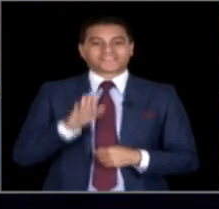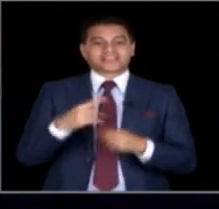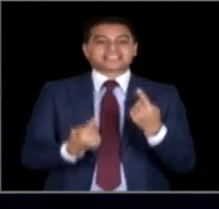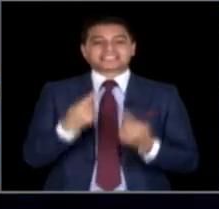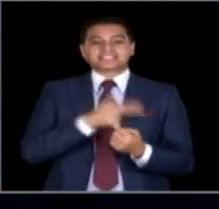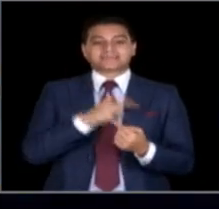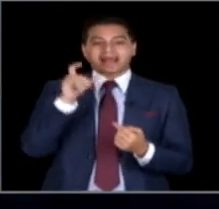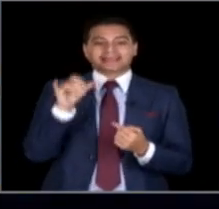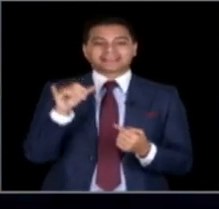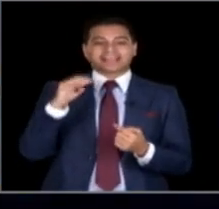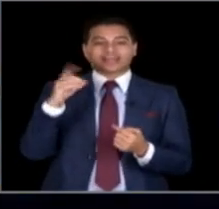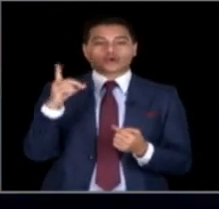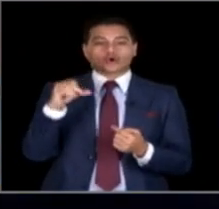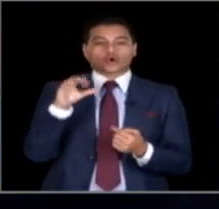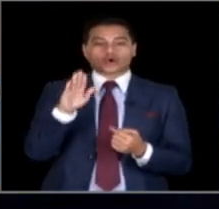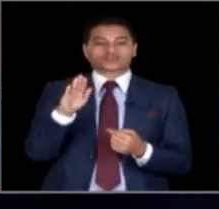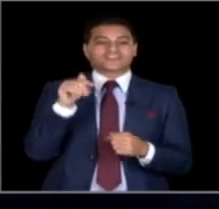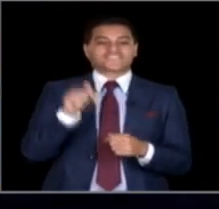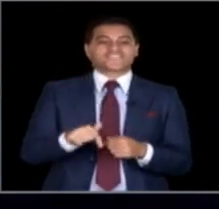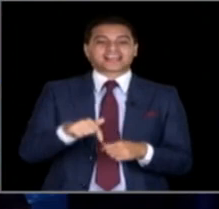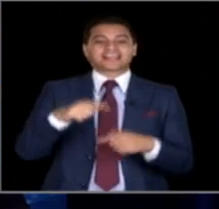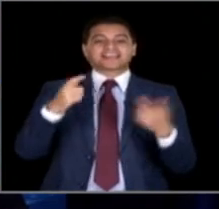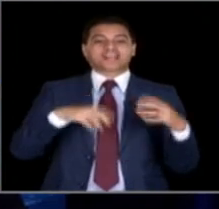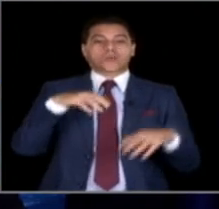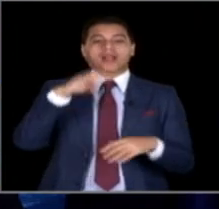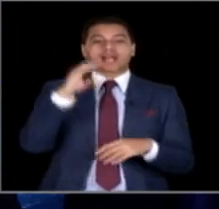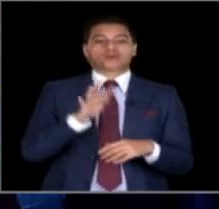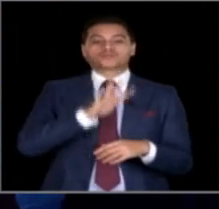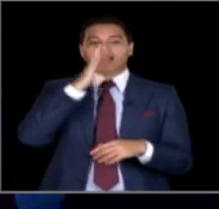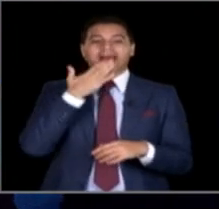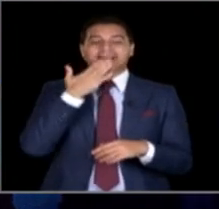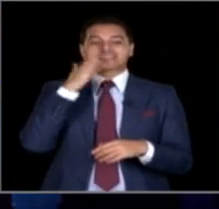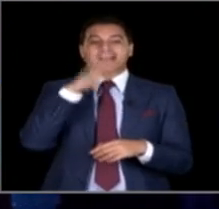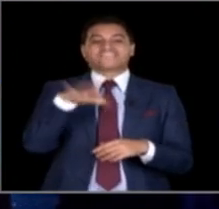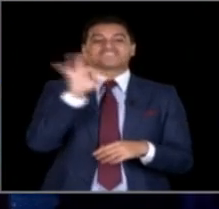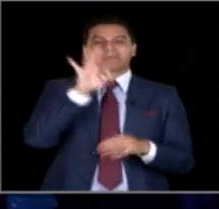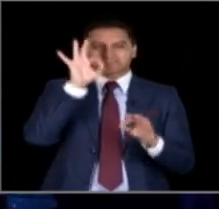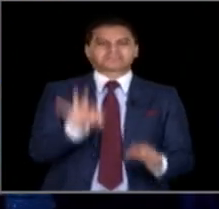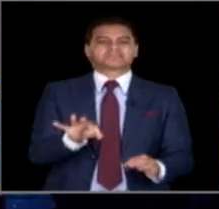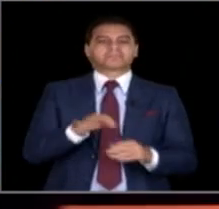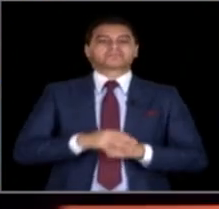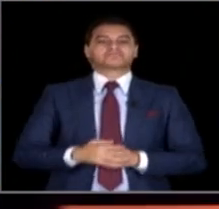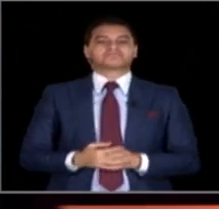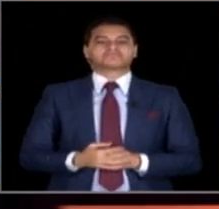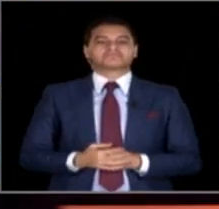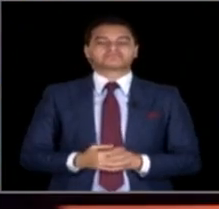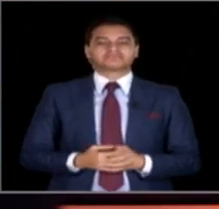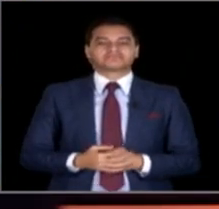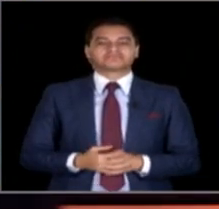تقع جزيرة نيجروس بإحدى دول جنوب شرق آسيا، فما هي؟